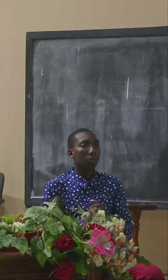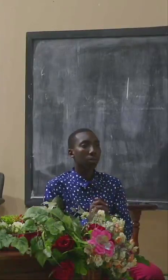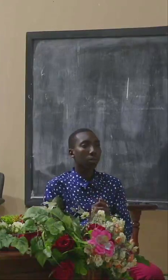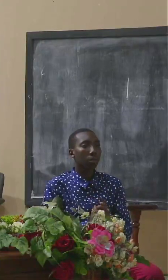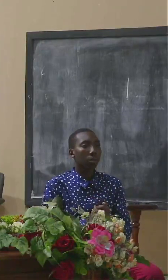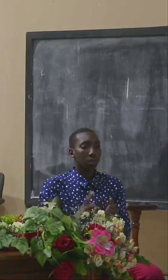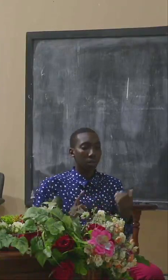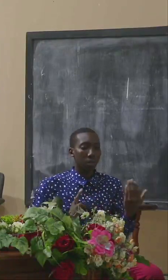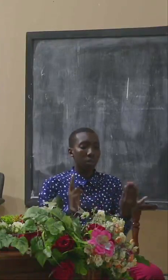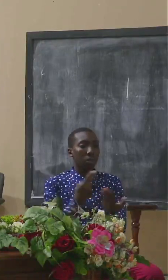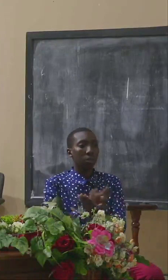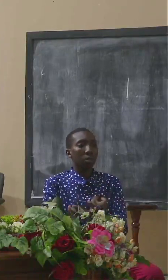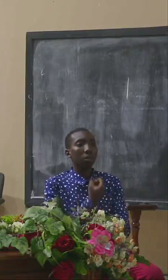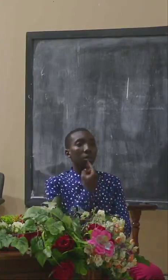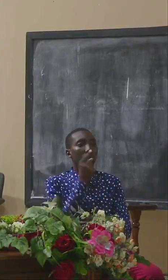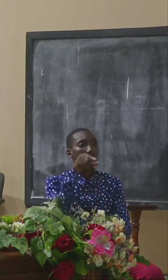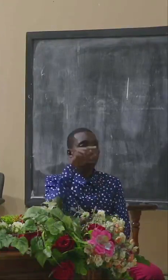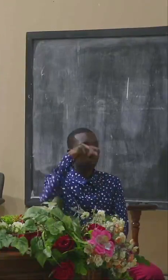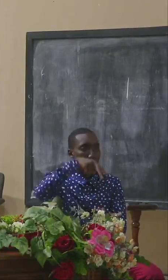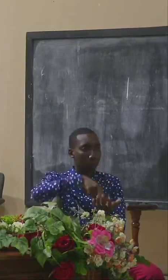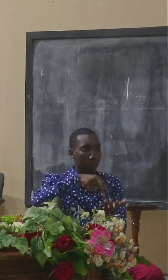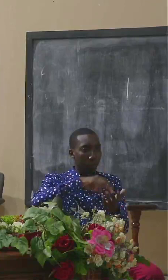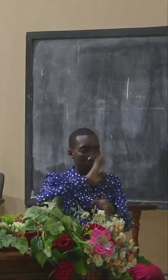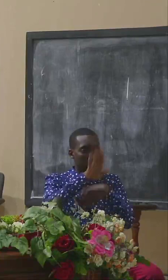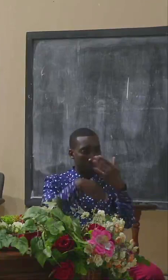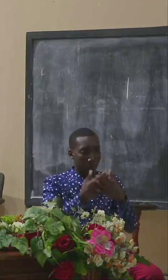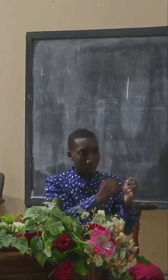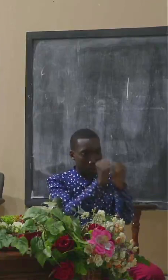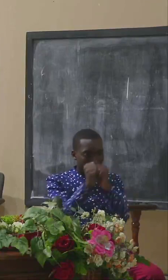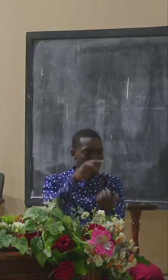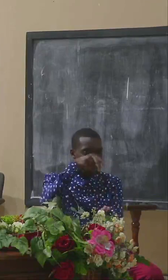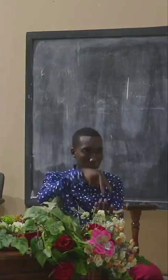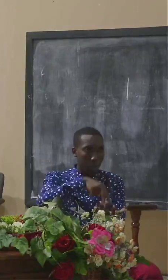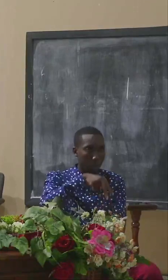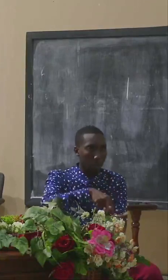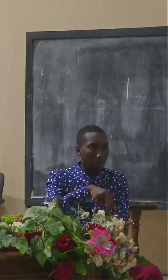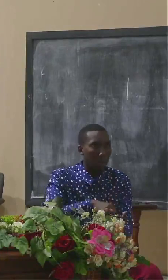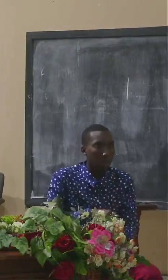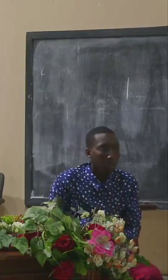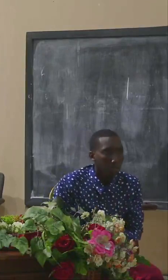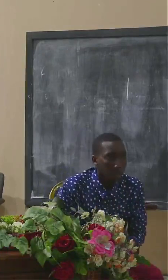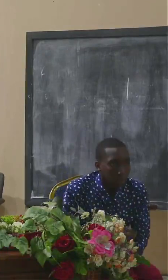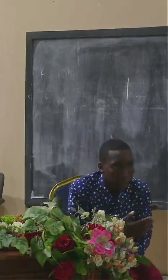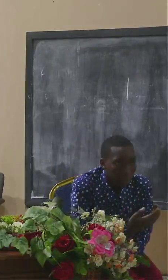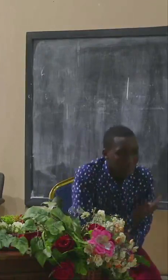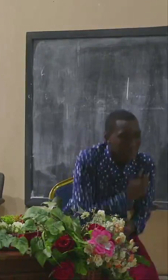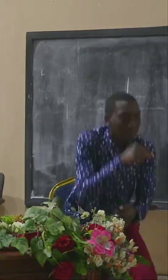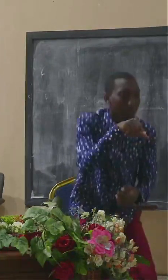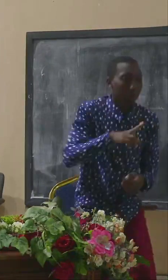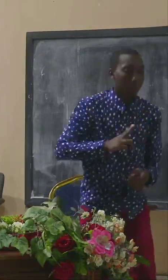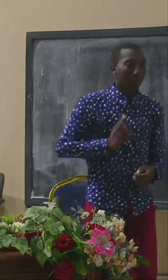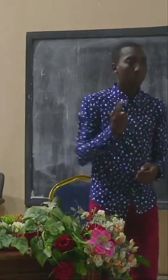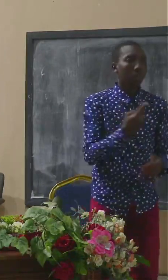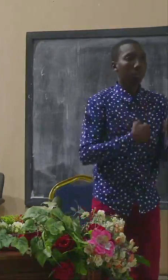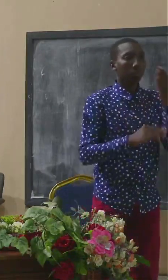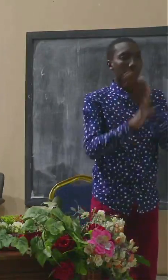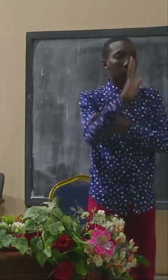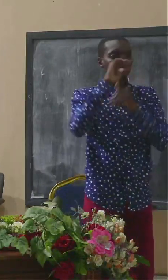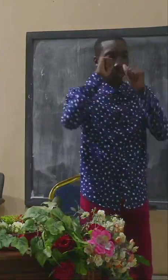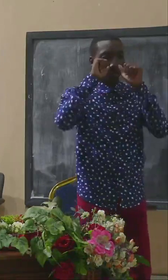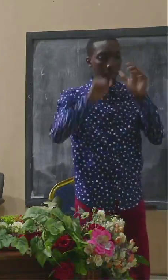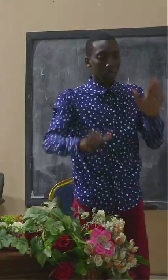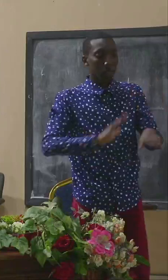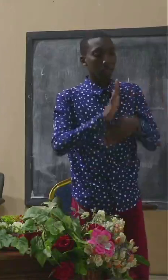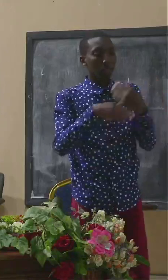nous disons, et tusimame, mettons-nous debout. Na Mungu wetu abariki watoto wake